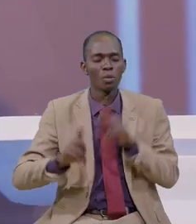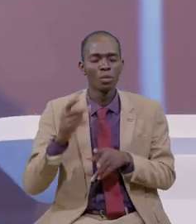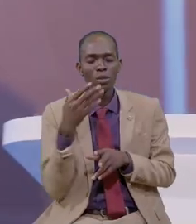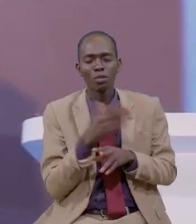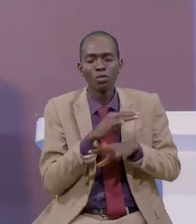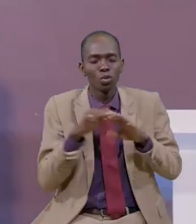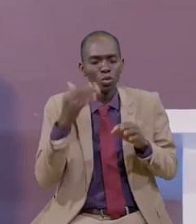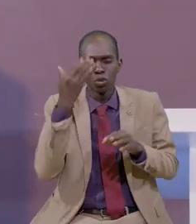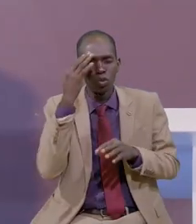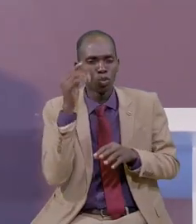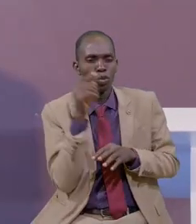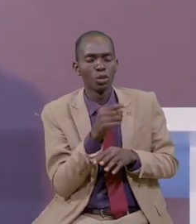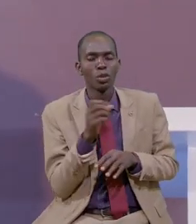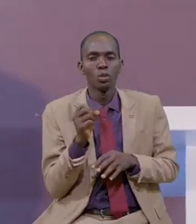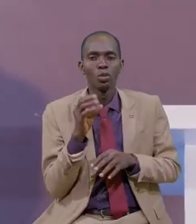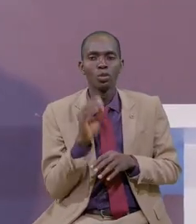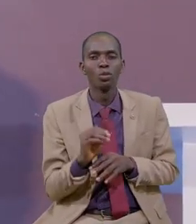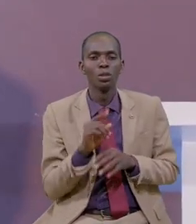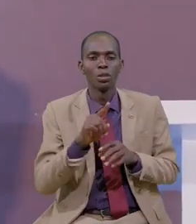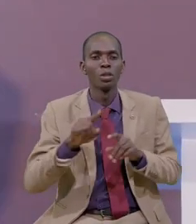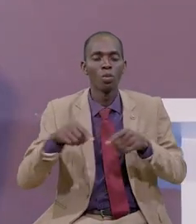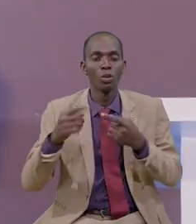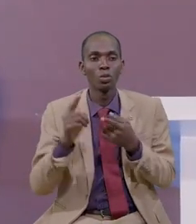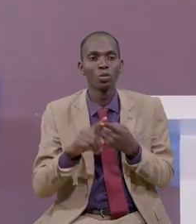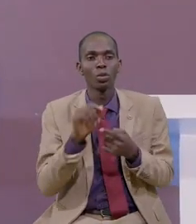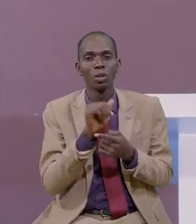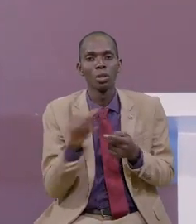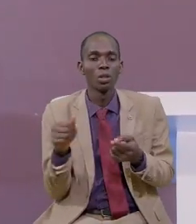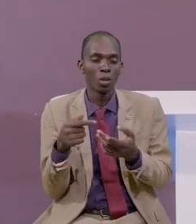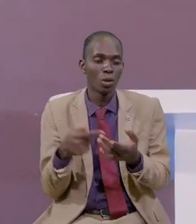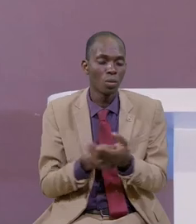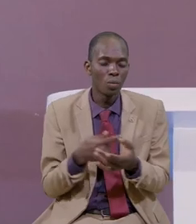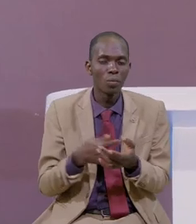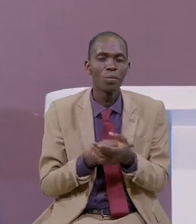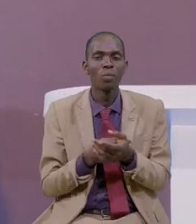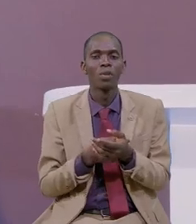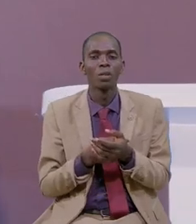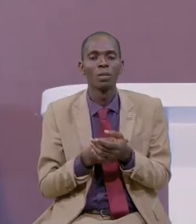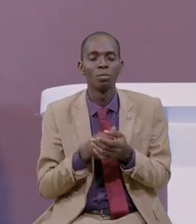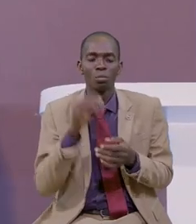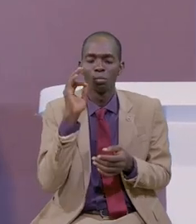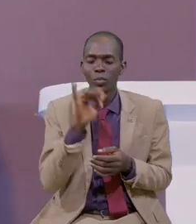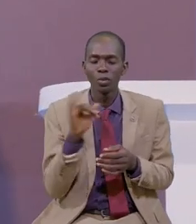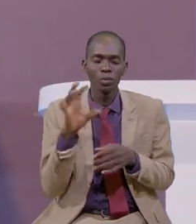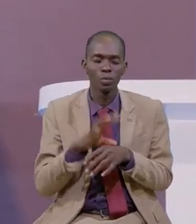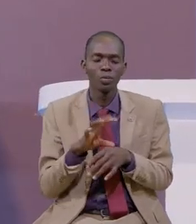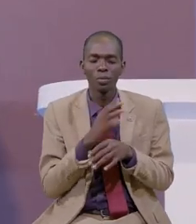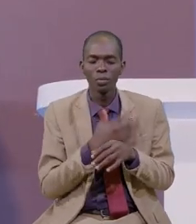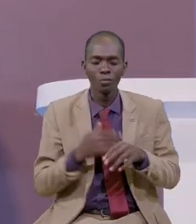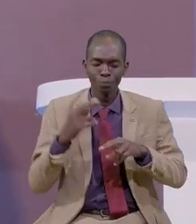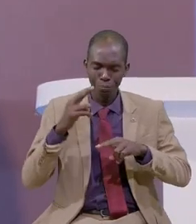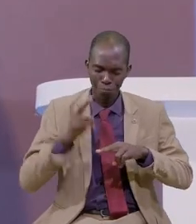ne le connaissaient pas. Il est allé dans une église centre, il prêche l'évangile. Il s'est assis